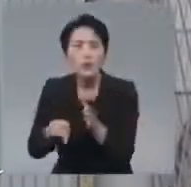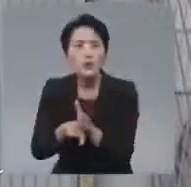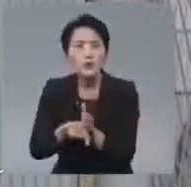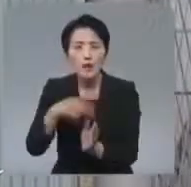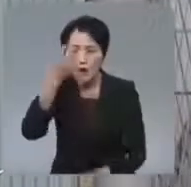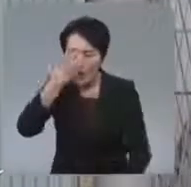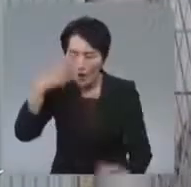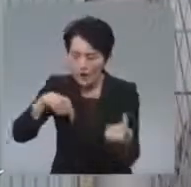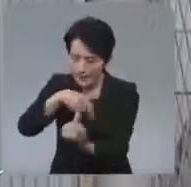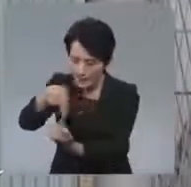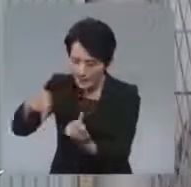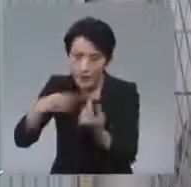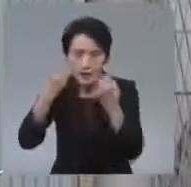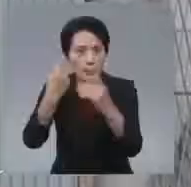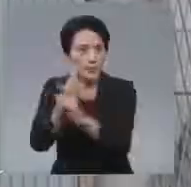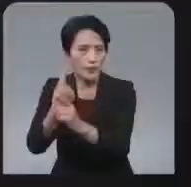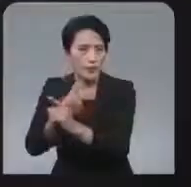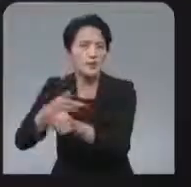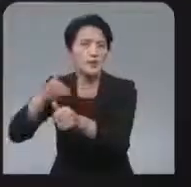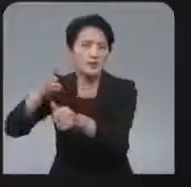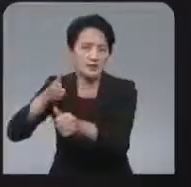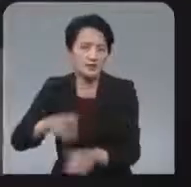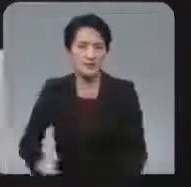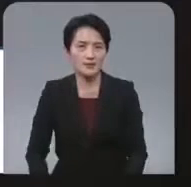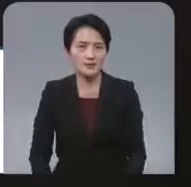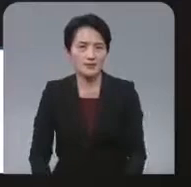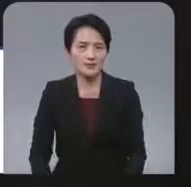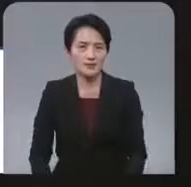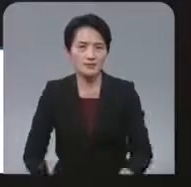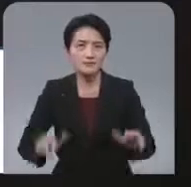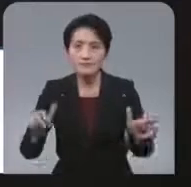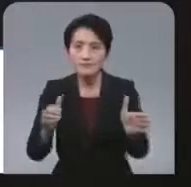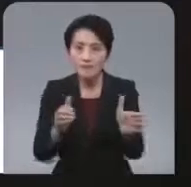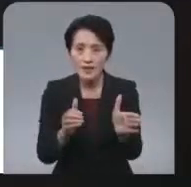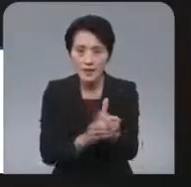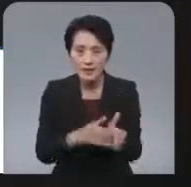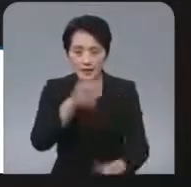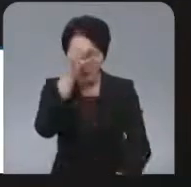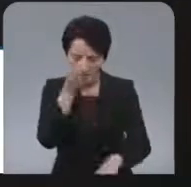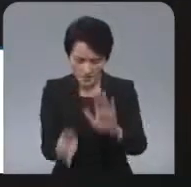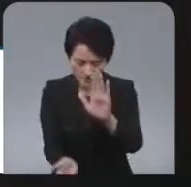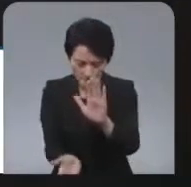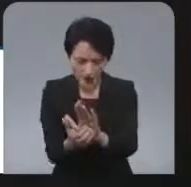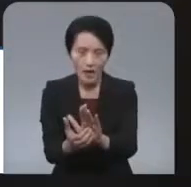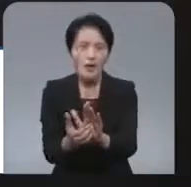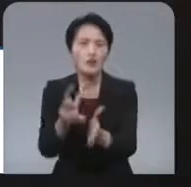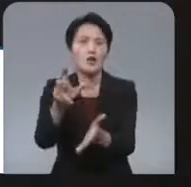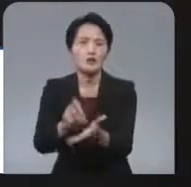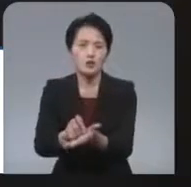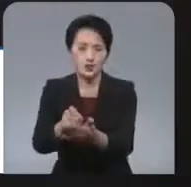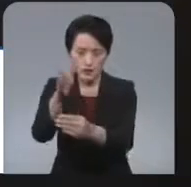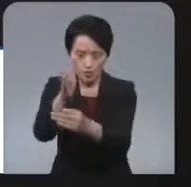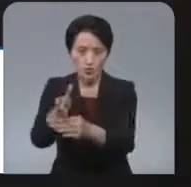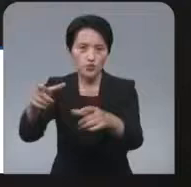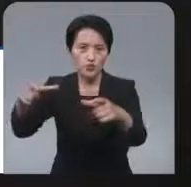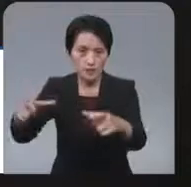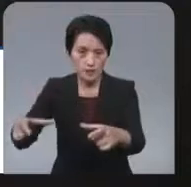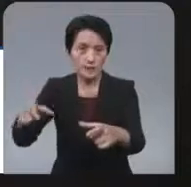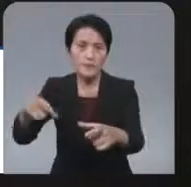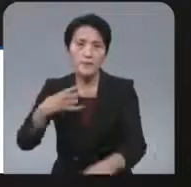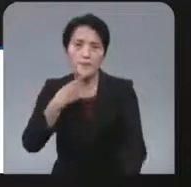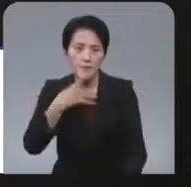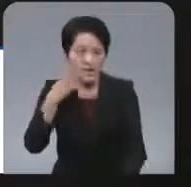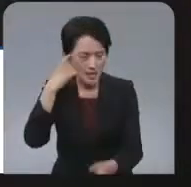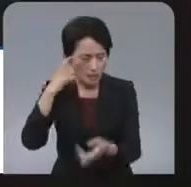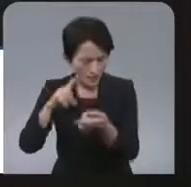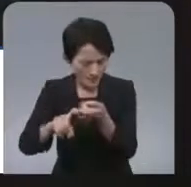степени зависит от конкретной страны он призвал тщательно изучить возможности диверсификации источников импорта принять